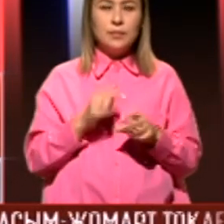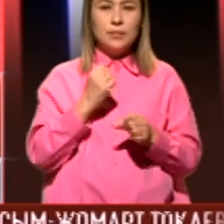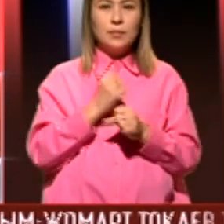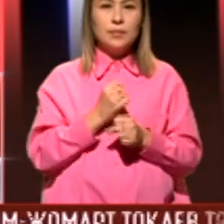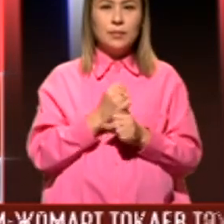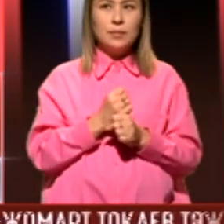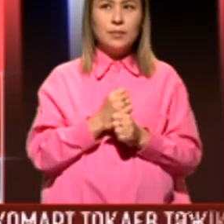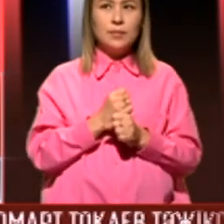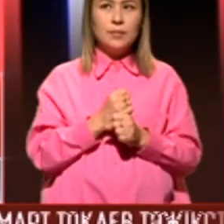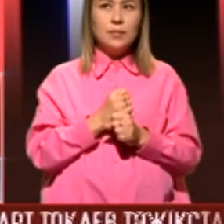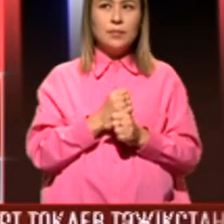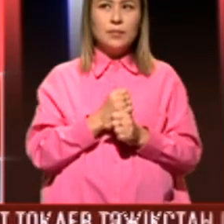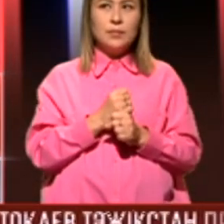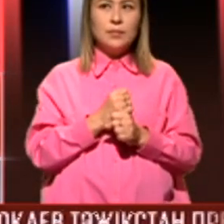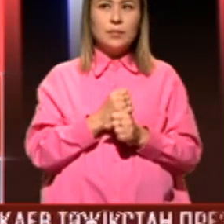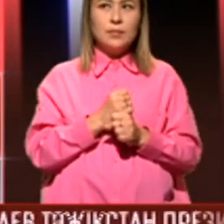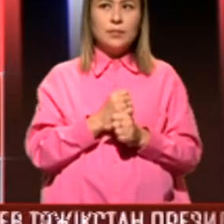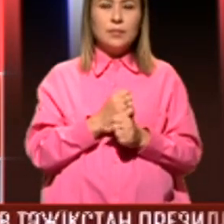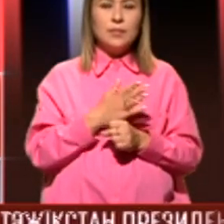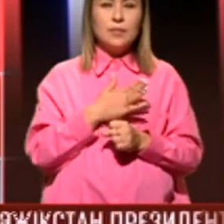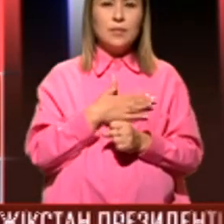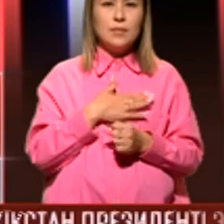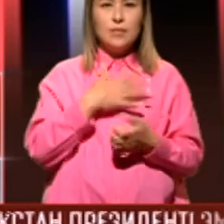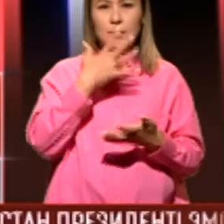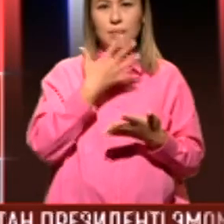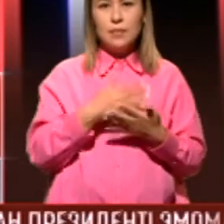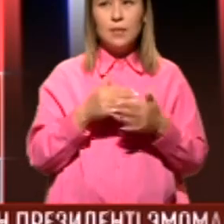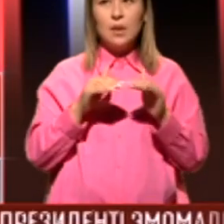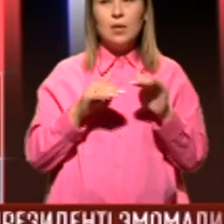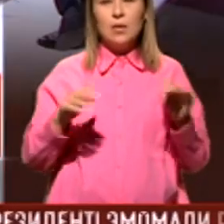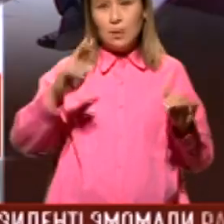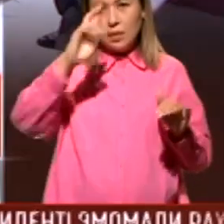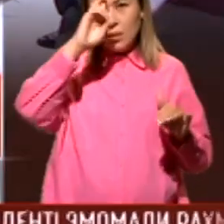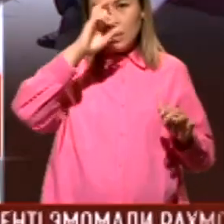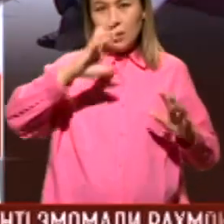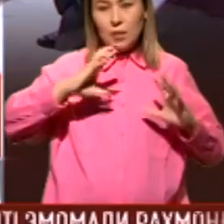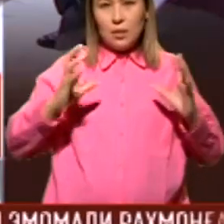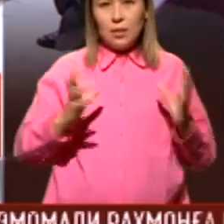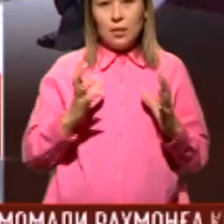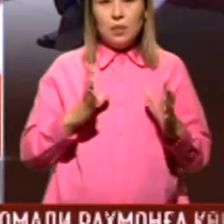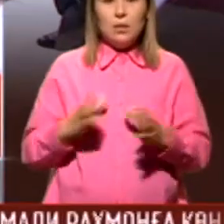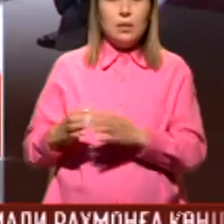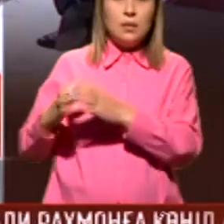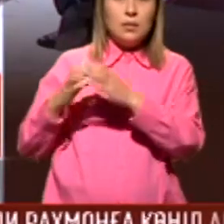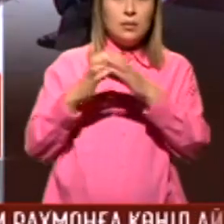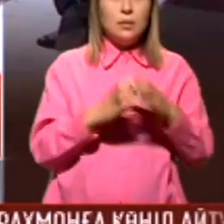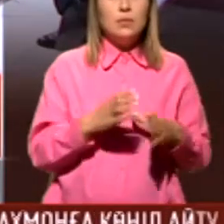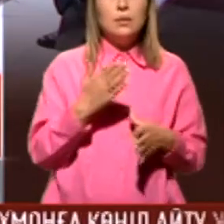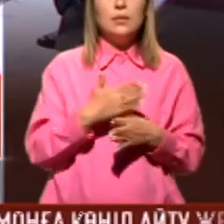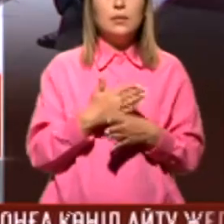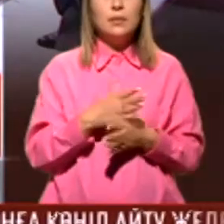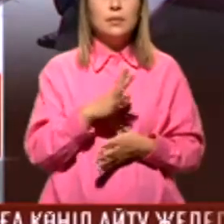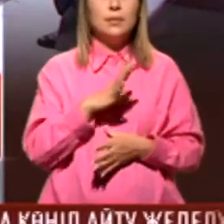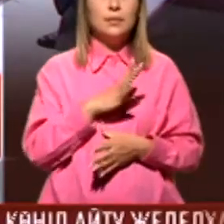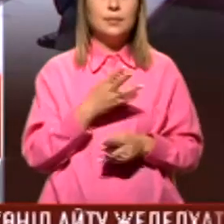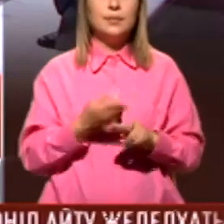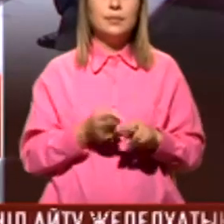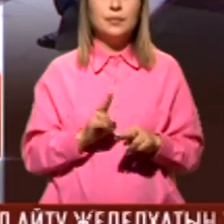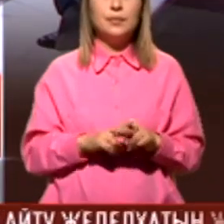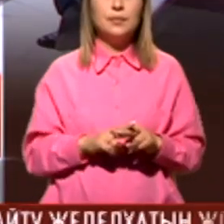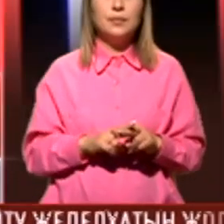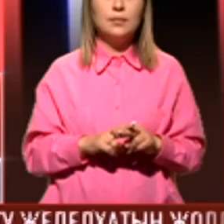құрылымы белгілі бір деңгейде біздің мемлекеттігімізді сақтап қалуға әсерін етті ғой, әсерін тигізді. Осы тақырыпты